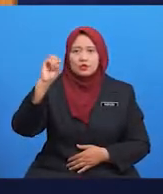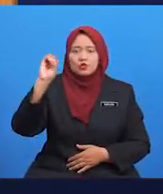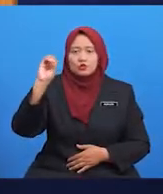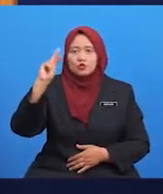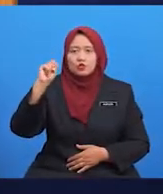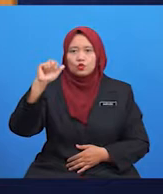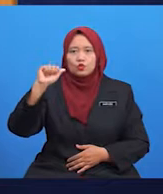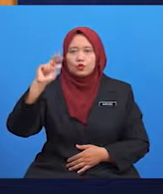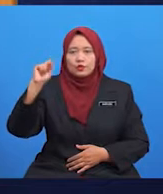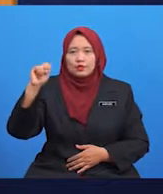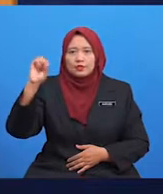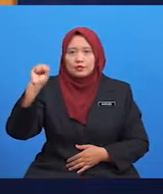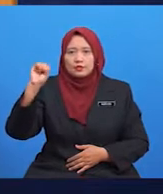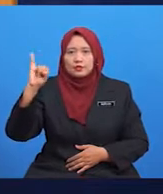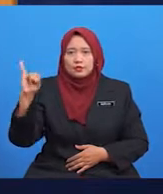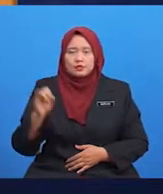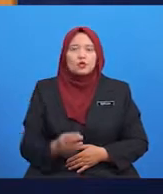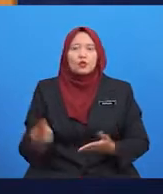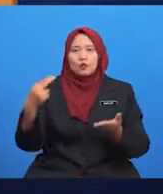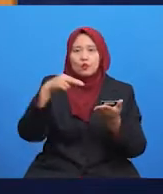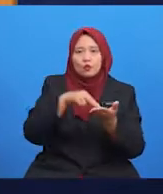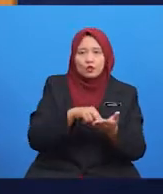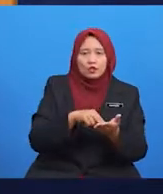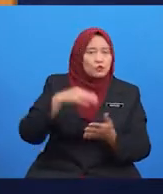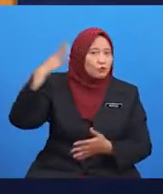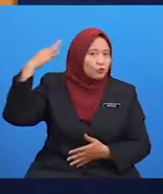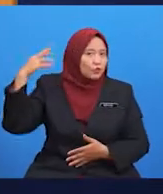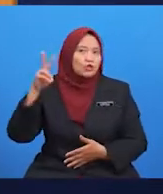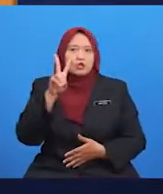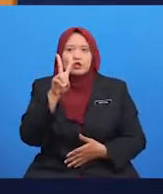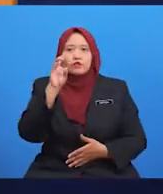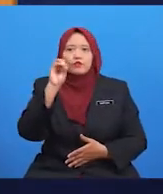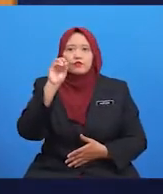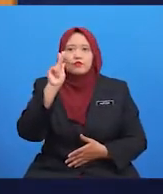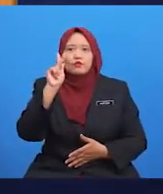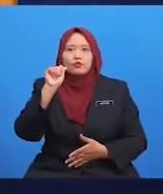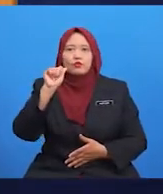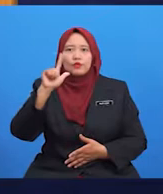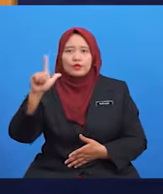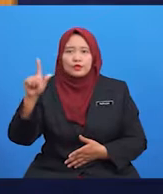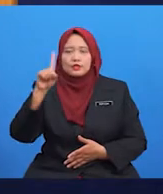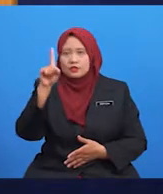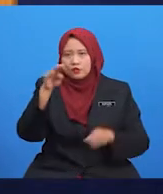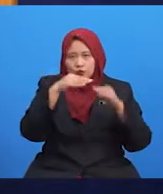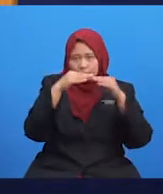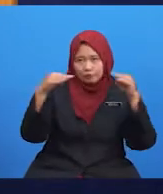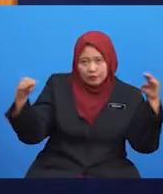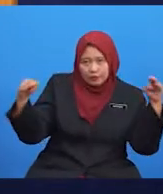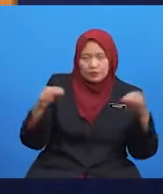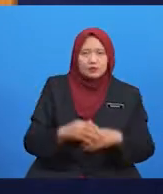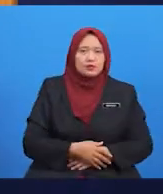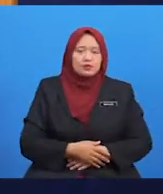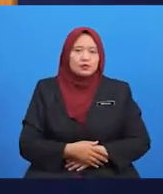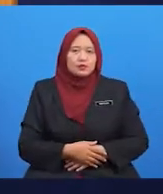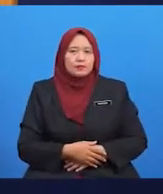kepada perulangan bunyi huruf vokal dalam satu baris. Contoh terdapat pada rangkap